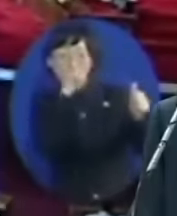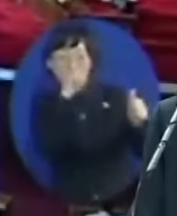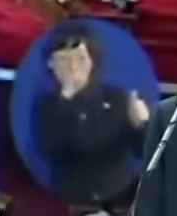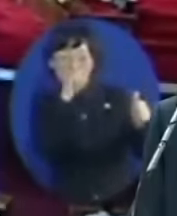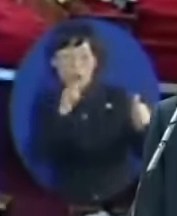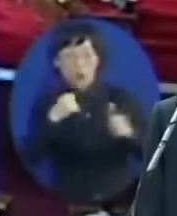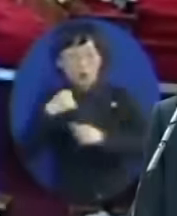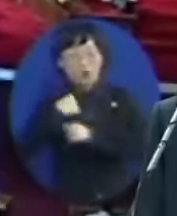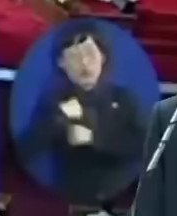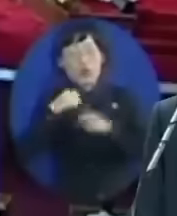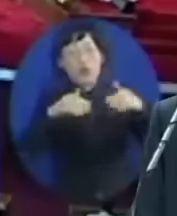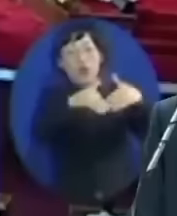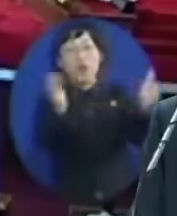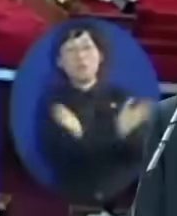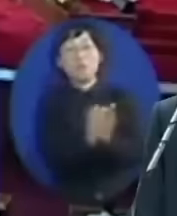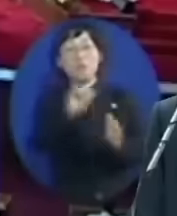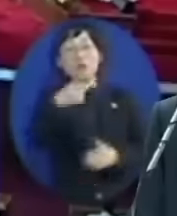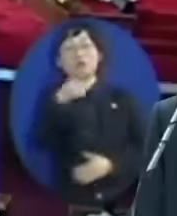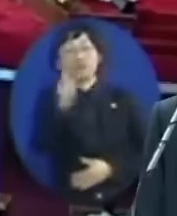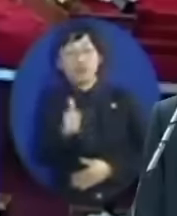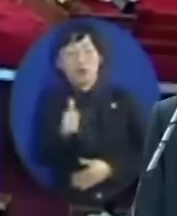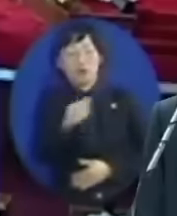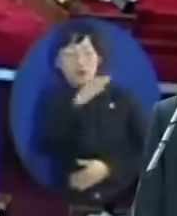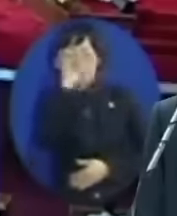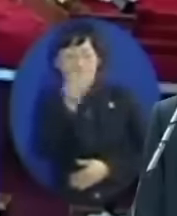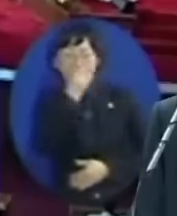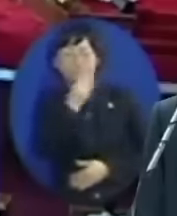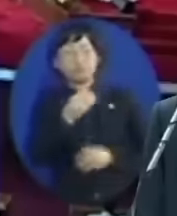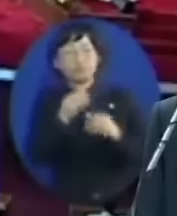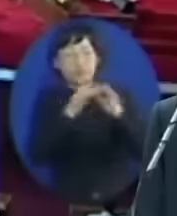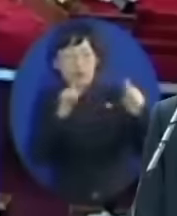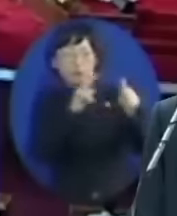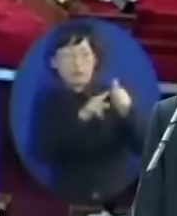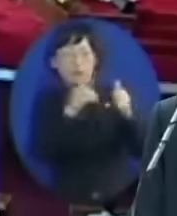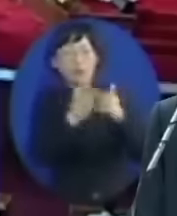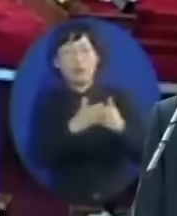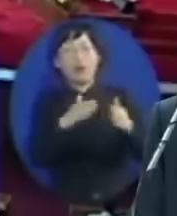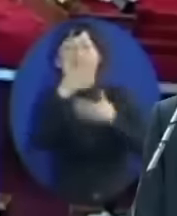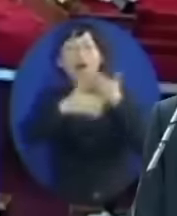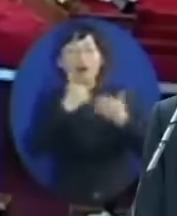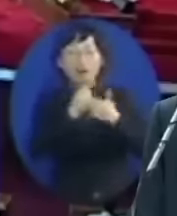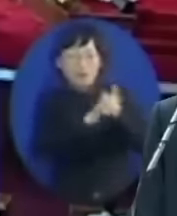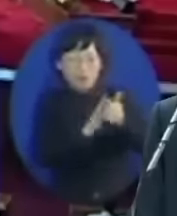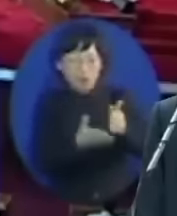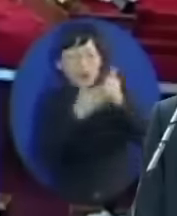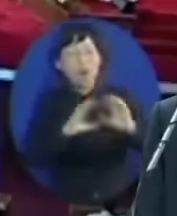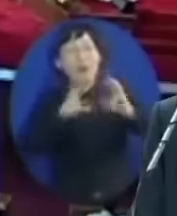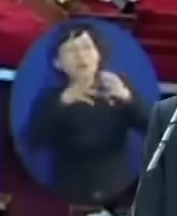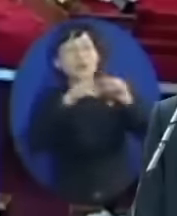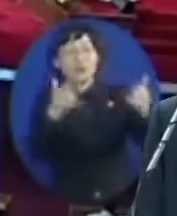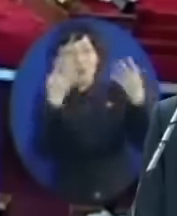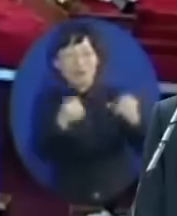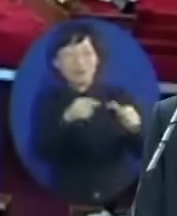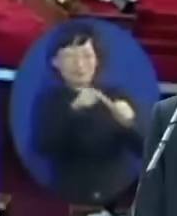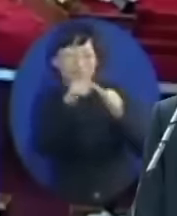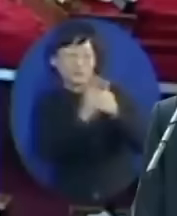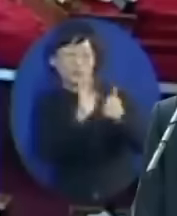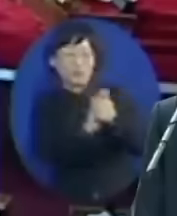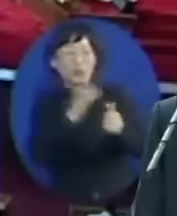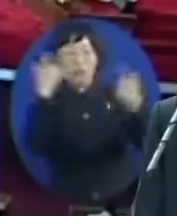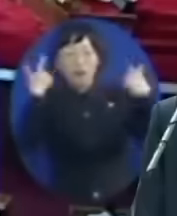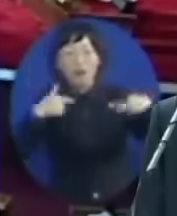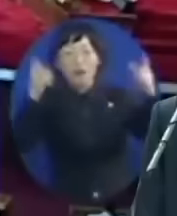군대의 백부장이라. 그가 경건하여 온 집안과 더불어 하나님을 경외하며 백성을 많이 구제하고 하나님께 항상